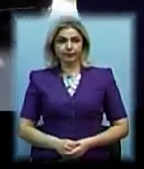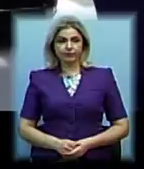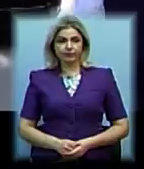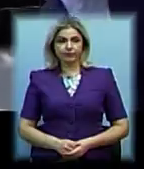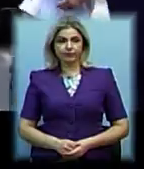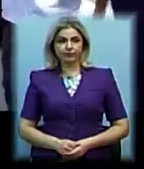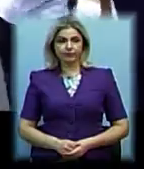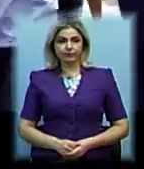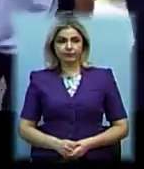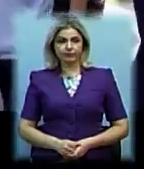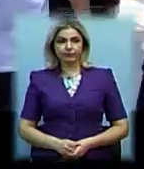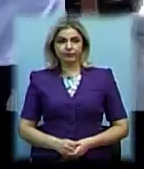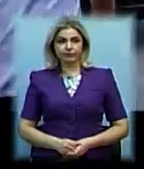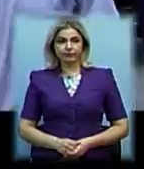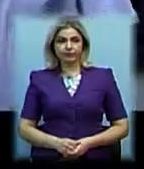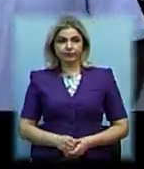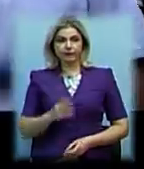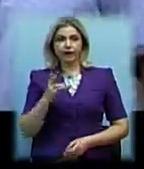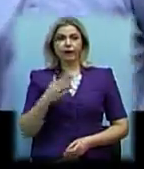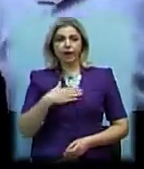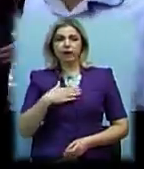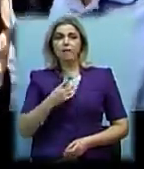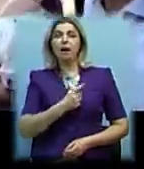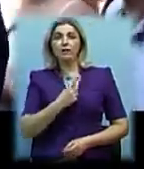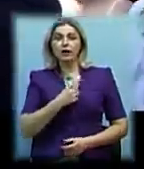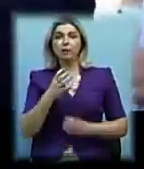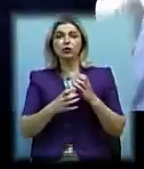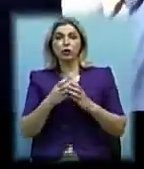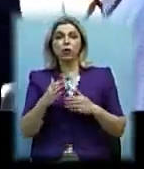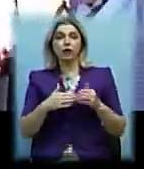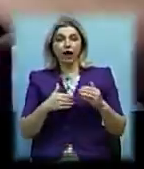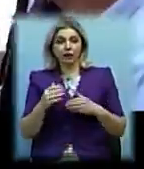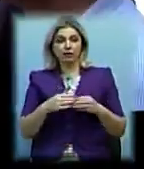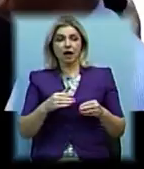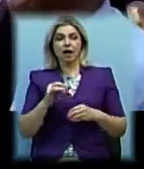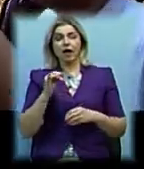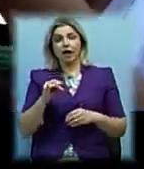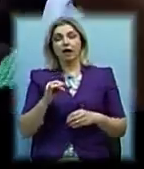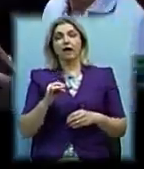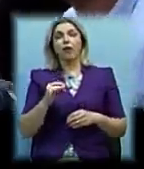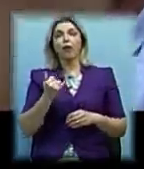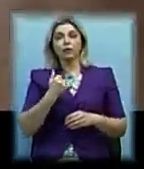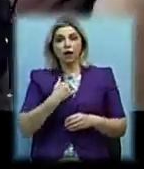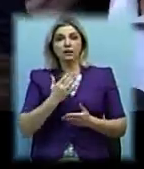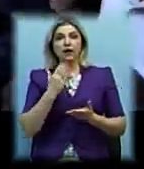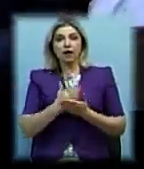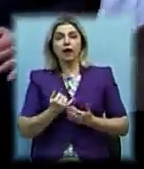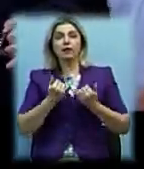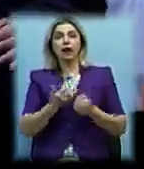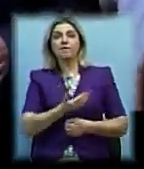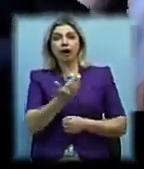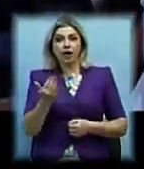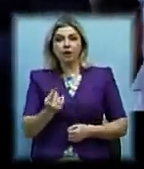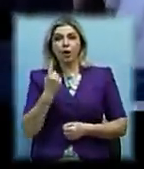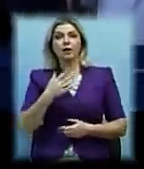Володимир Валерійович, на мастера міжнародного класу. Дорогі президенту, плавці. Так, у нас є для вас